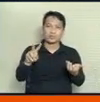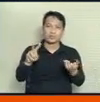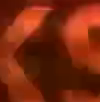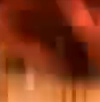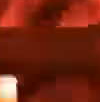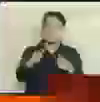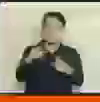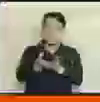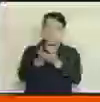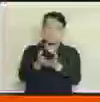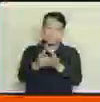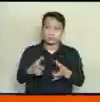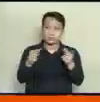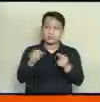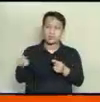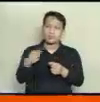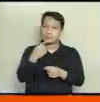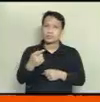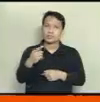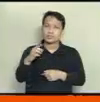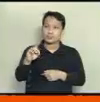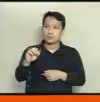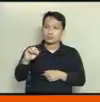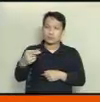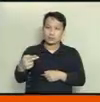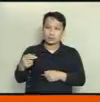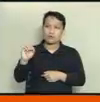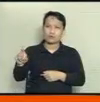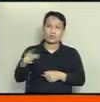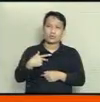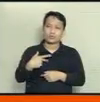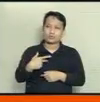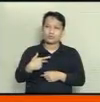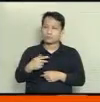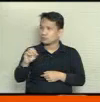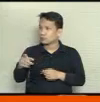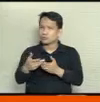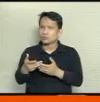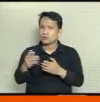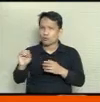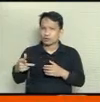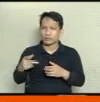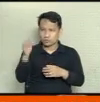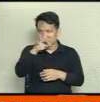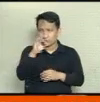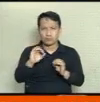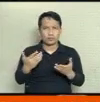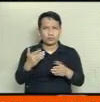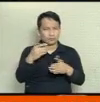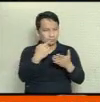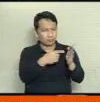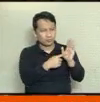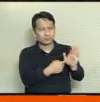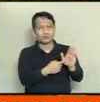Japan. Ayon sa DOH, maayos ang kondisyon ng mga Pinoy sa New Clark City. Wala pa rin daw nagpapakita